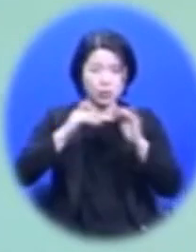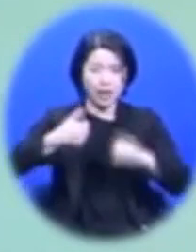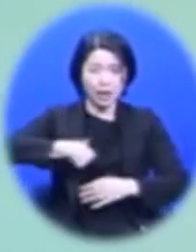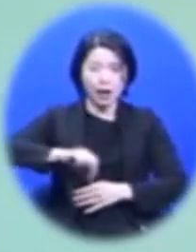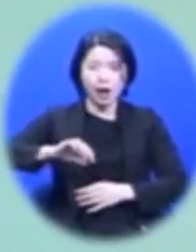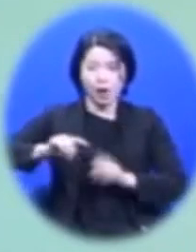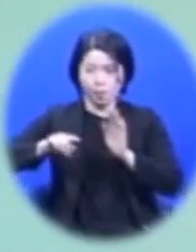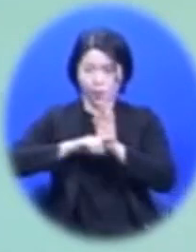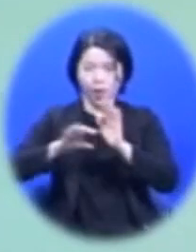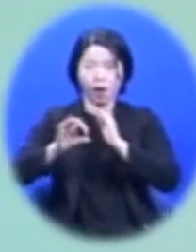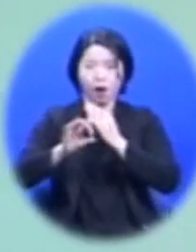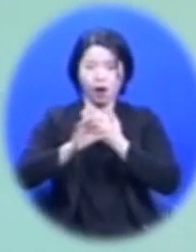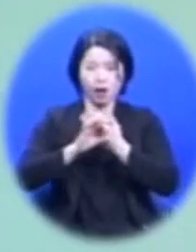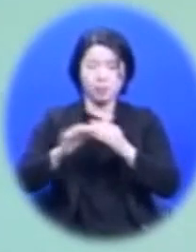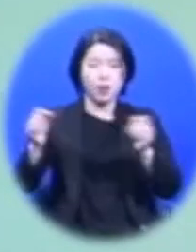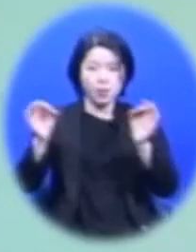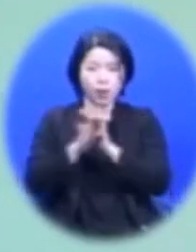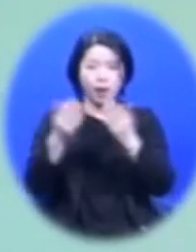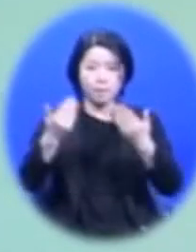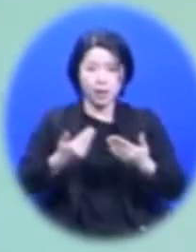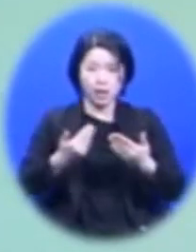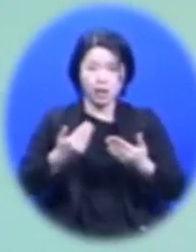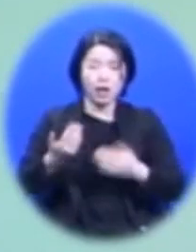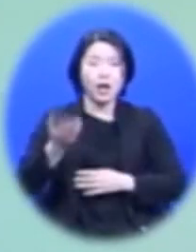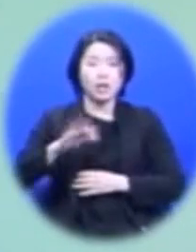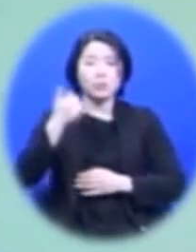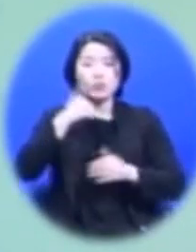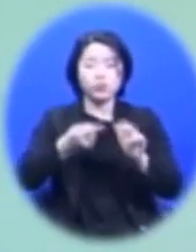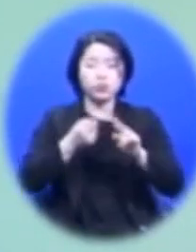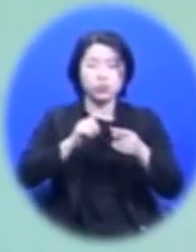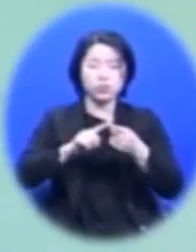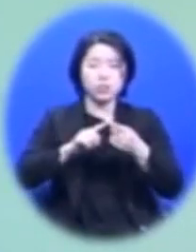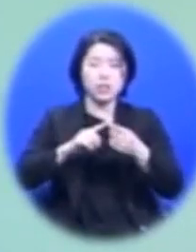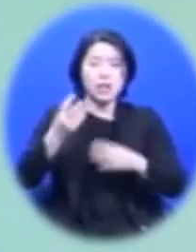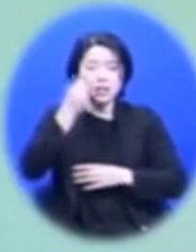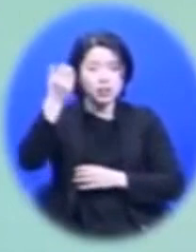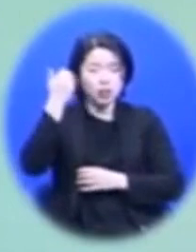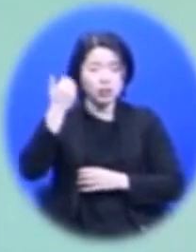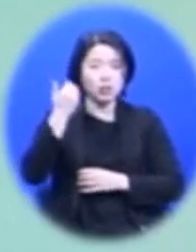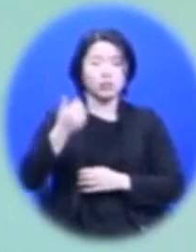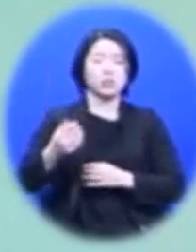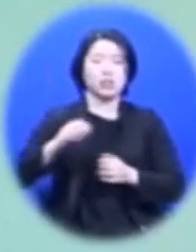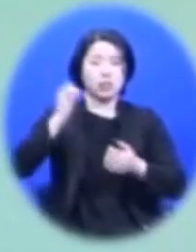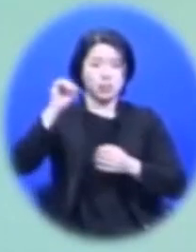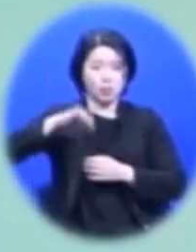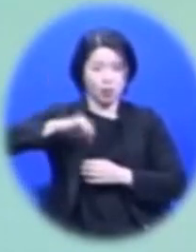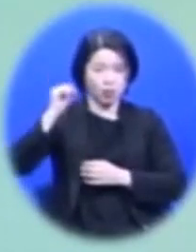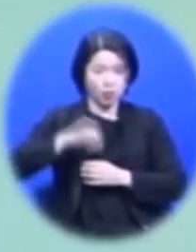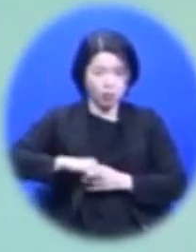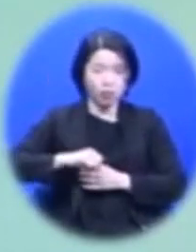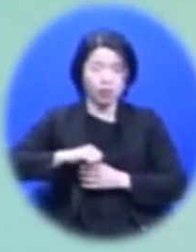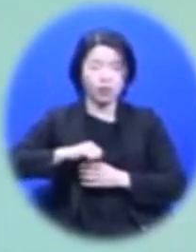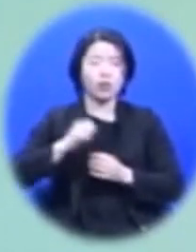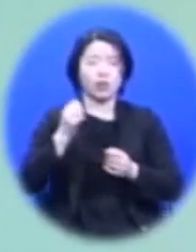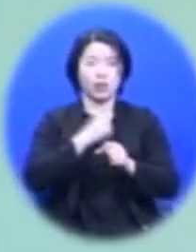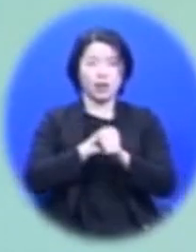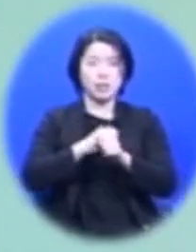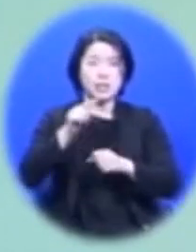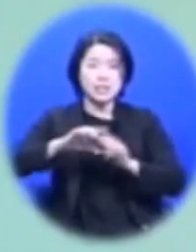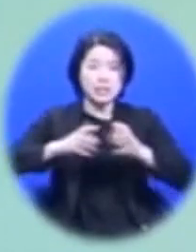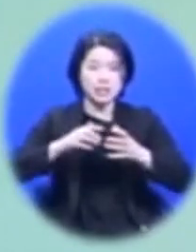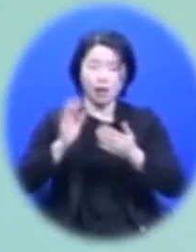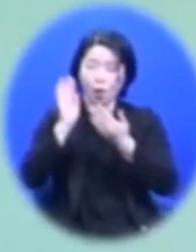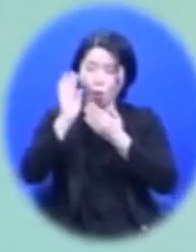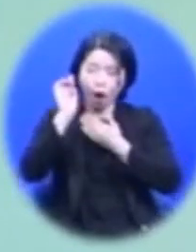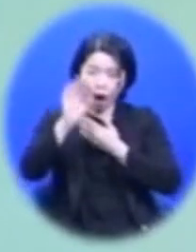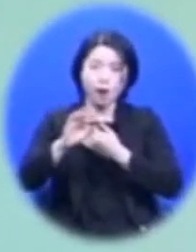사하심을 얻되 누구든지 말로 성령을 거역하면 이 세상과 오는 세상에서도 사하심을 얻지 못하리라.